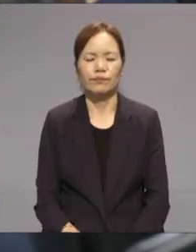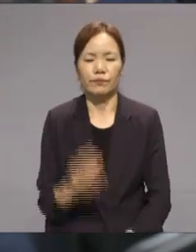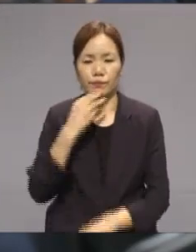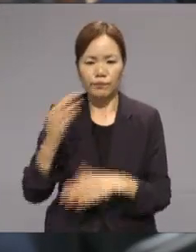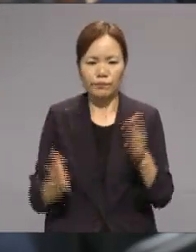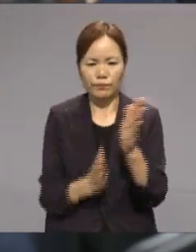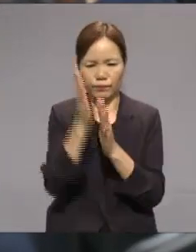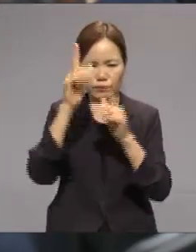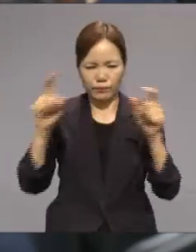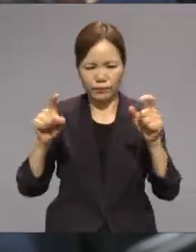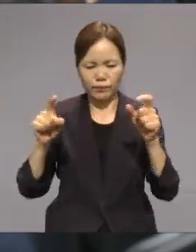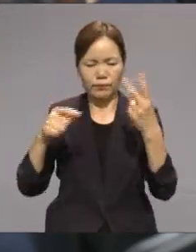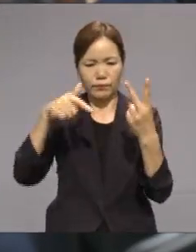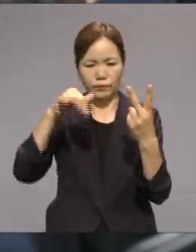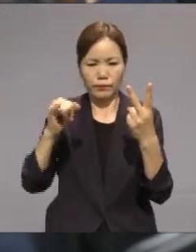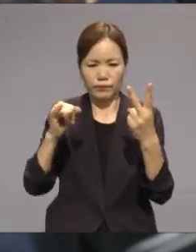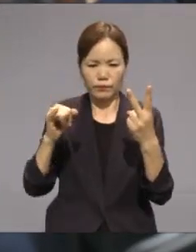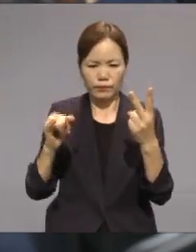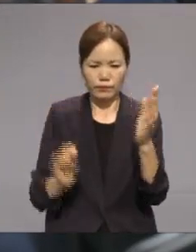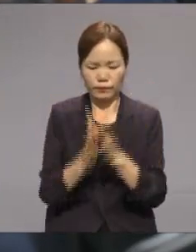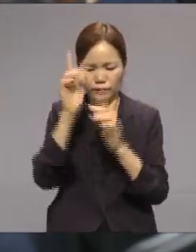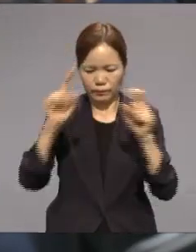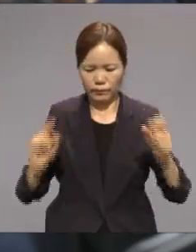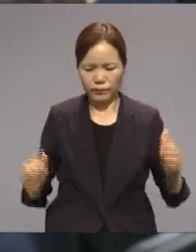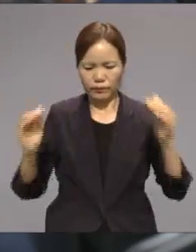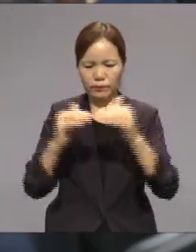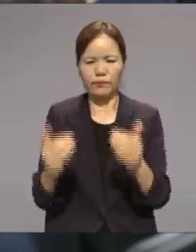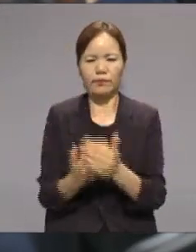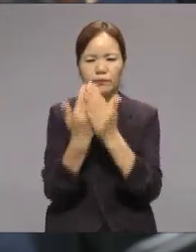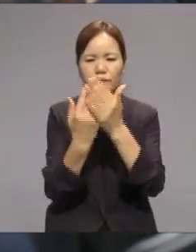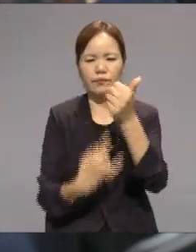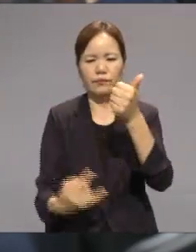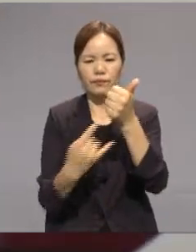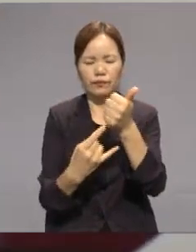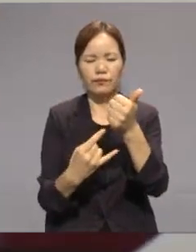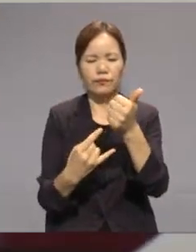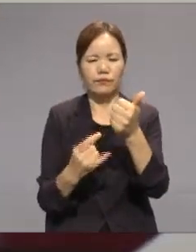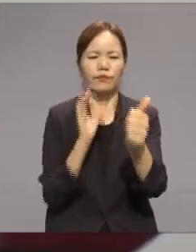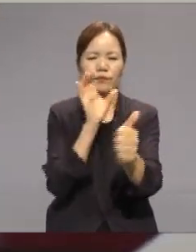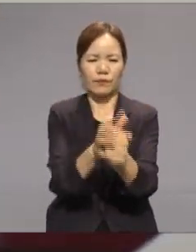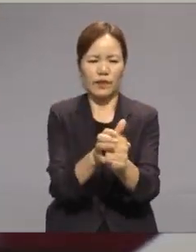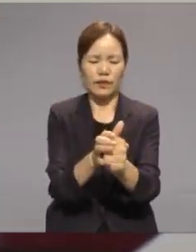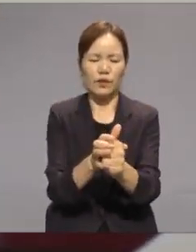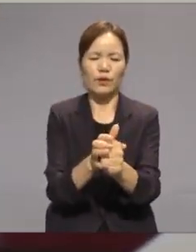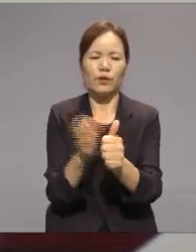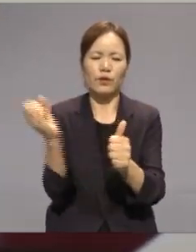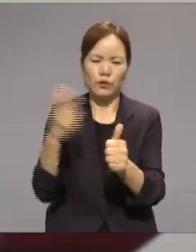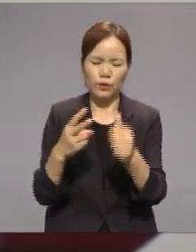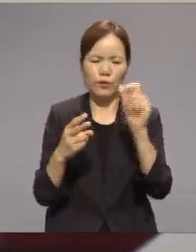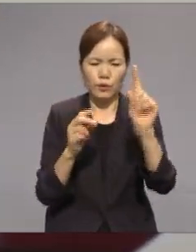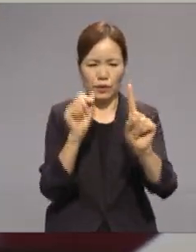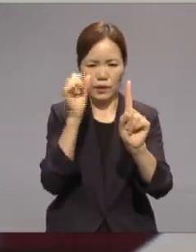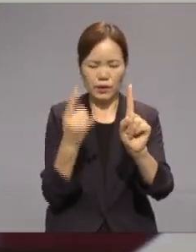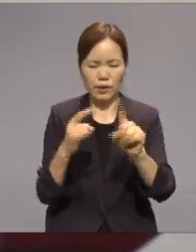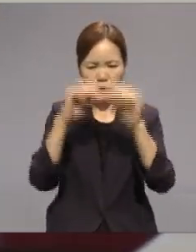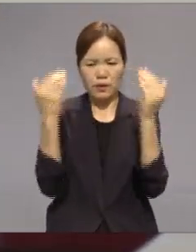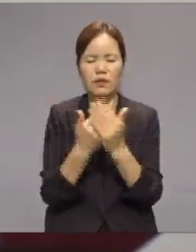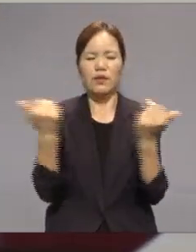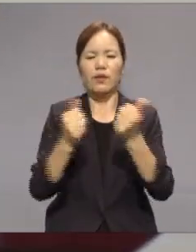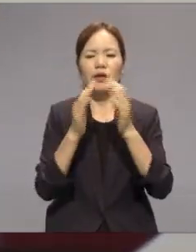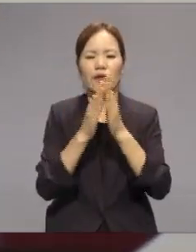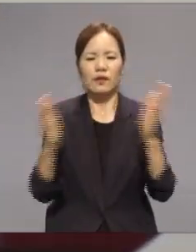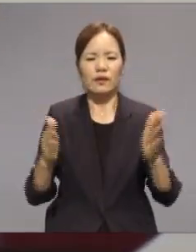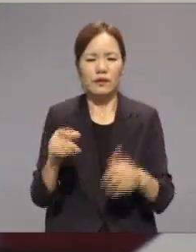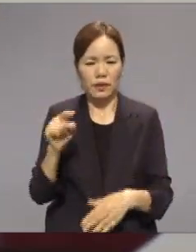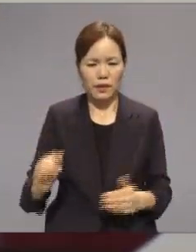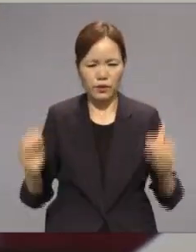경기도 화성시는 제 2기 화성시 균형 발전위원회 위촉식 및 제 1회 전체 회의를 개최했습니다 화성시 균형